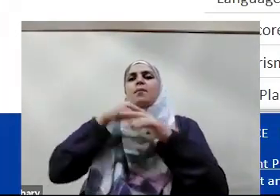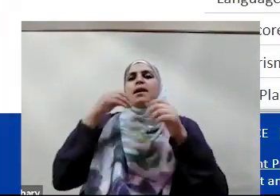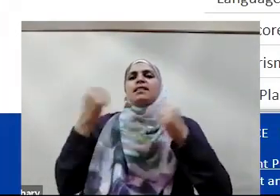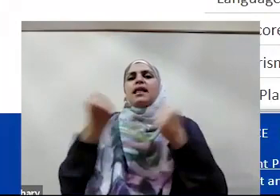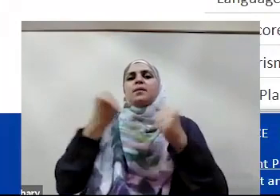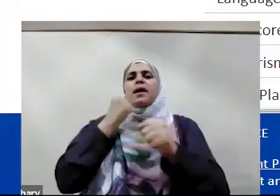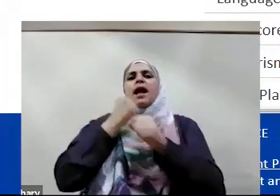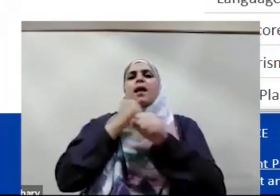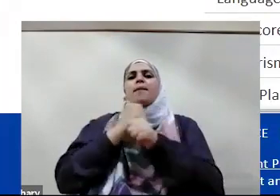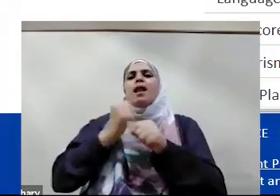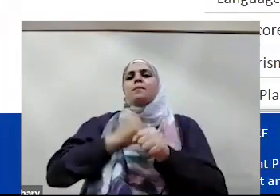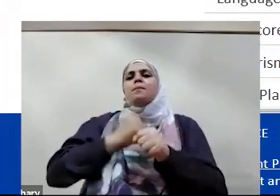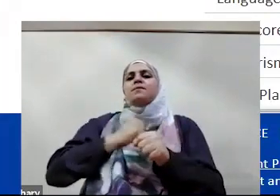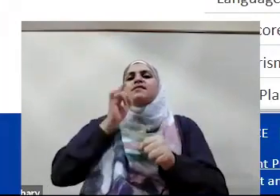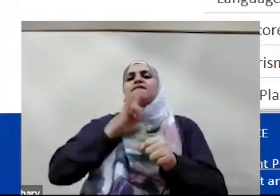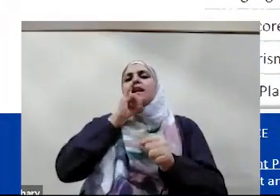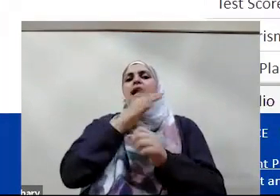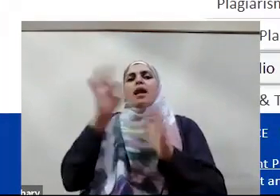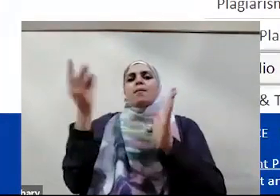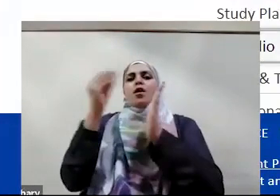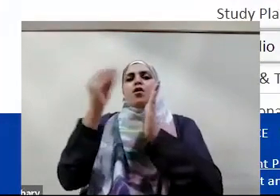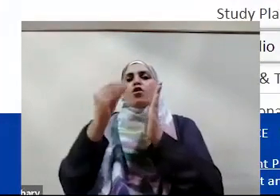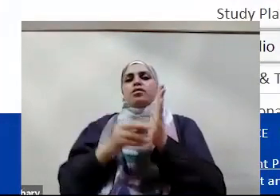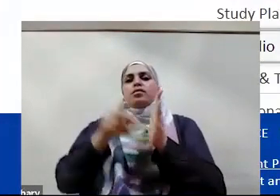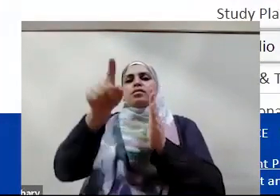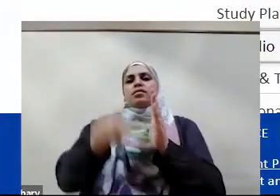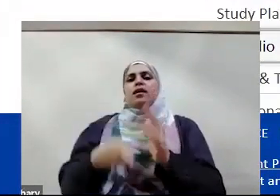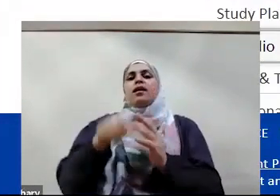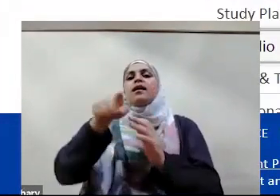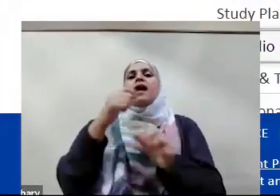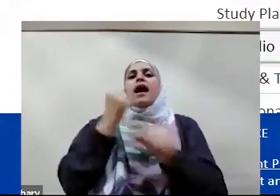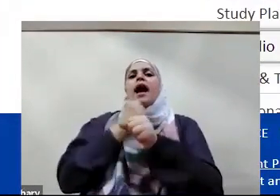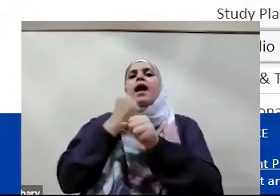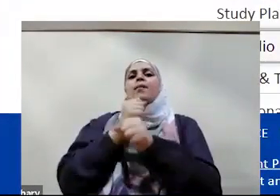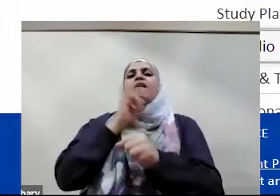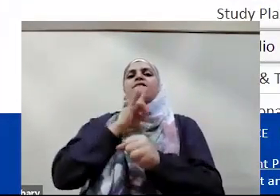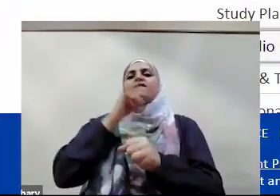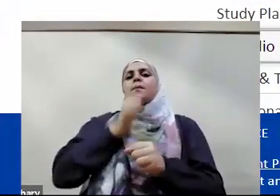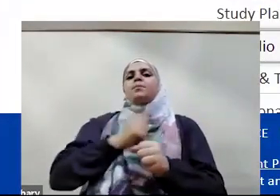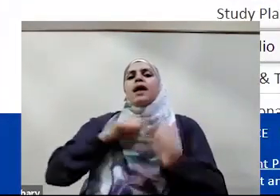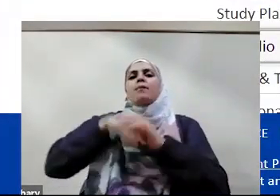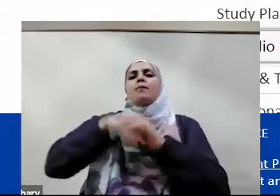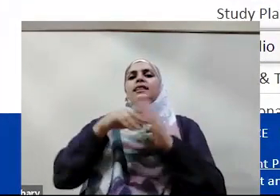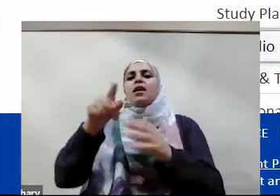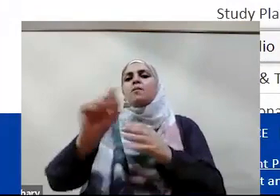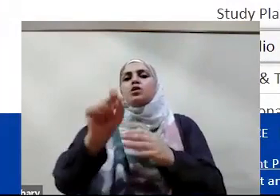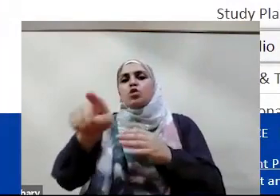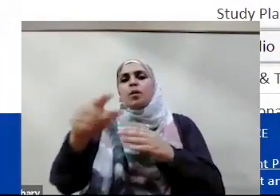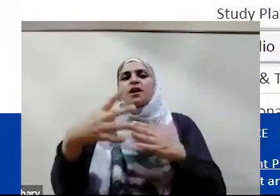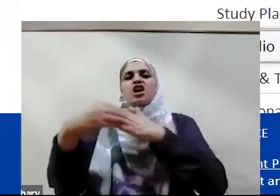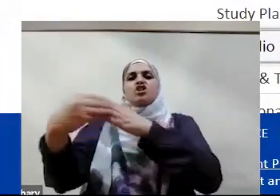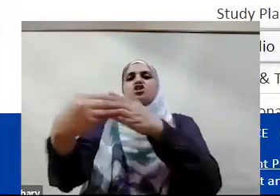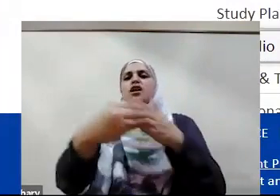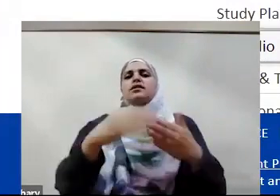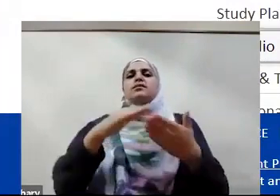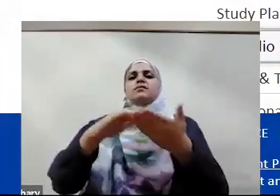الأعمال الفنية بتاعتي. زي ما انتوا شايفين، في إرشادات لإزاي أقدر إن أنا